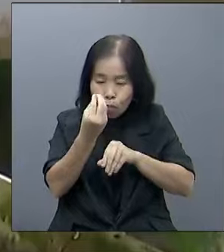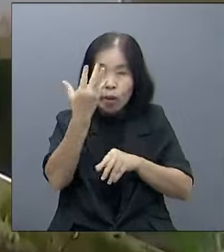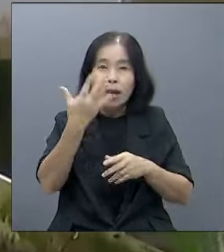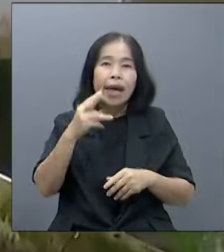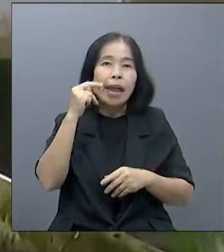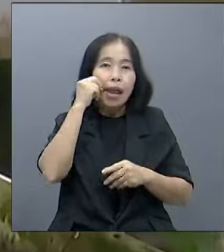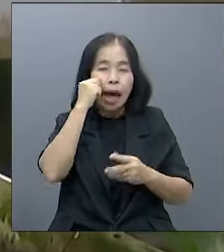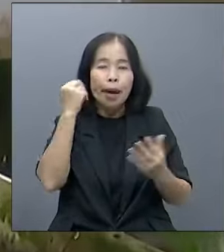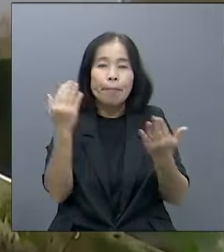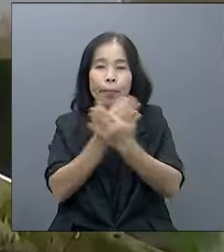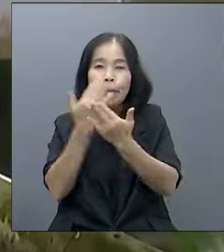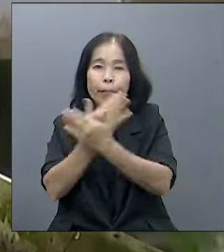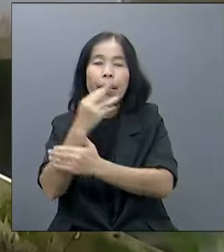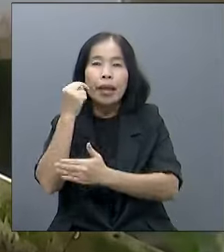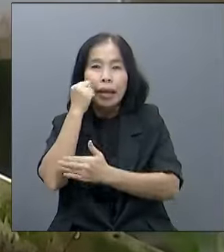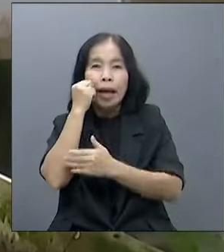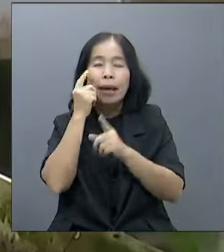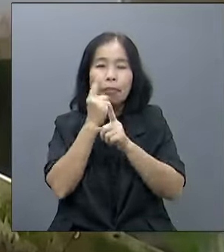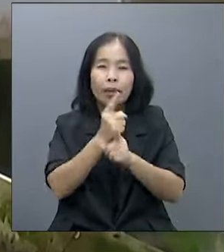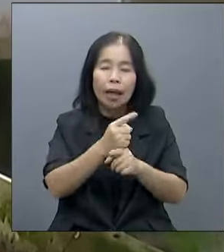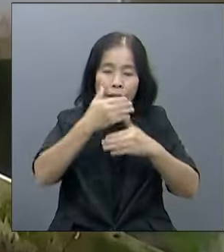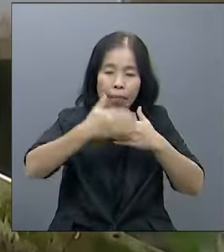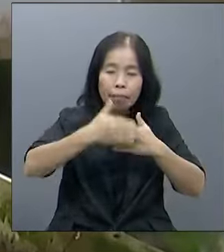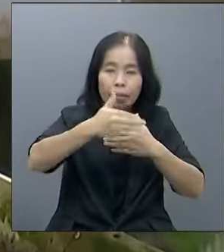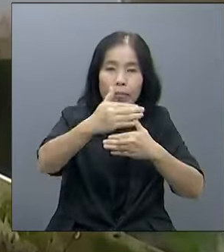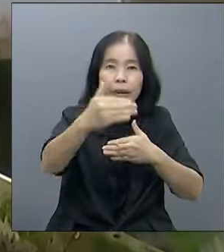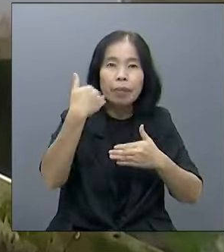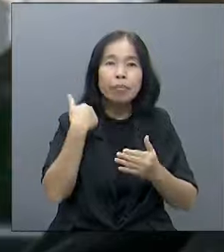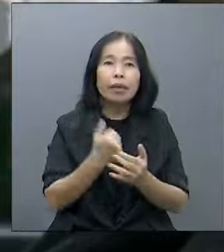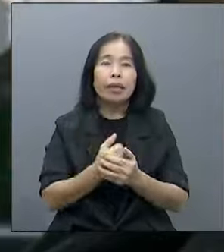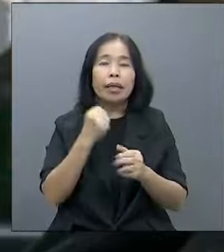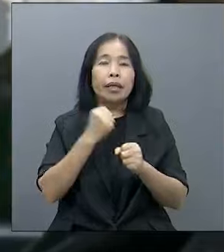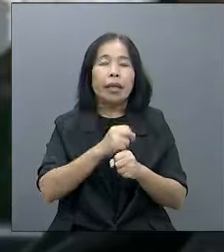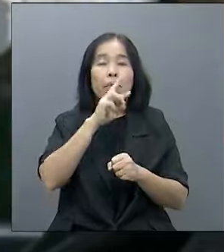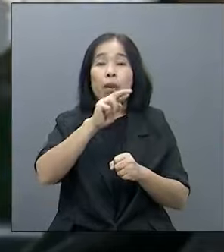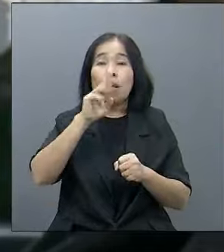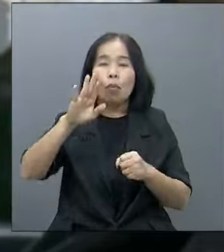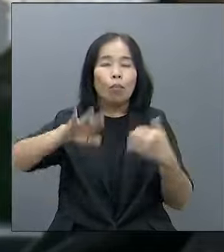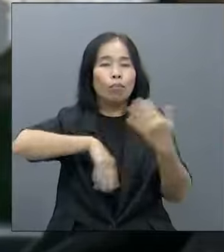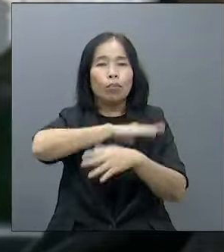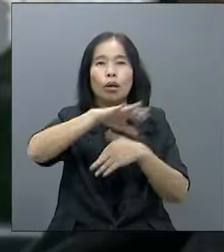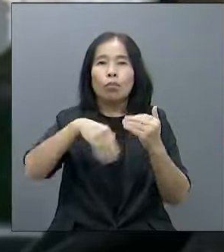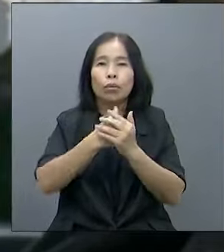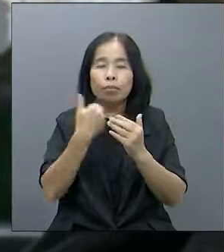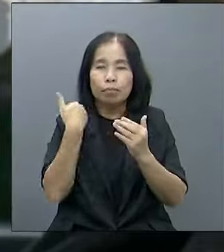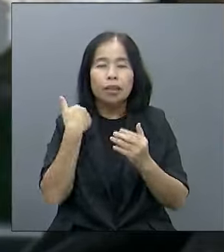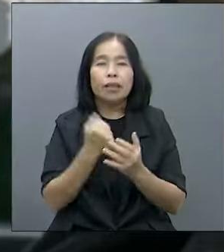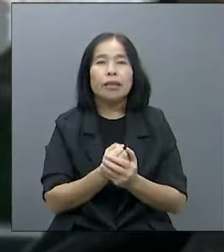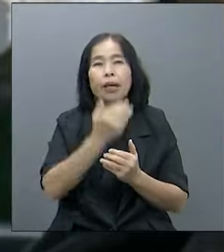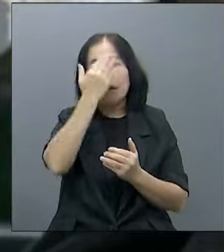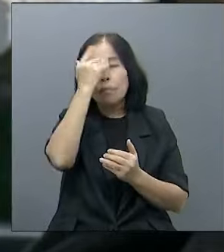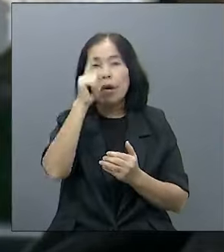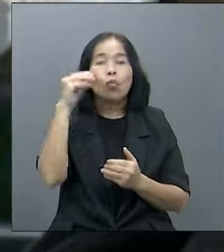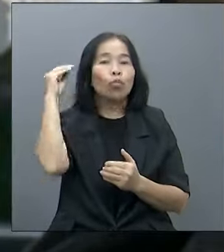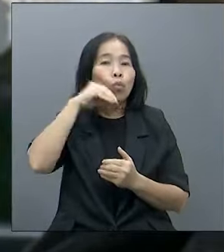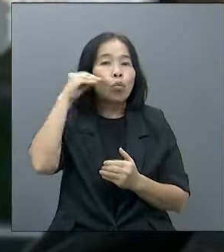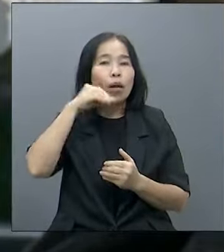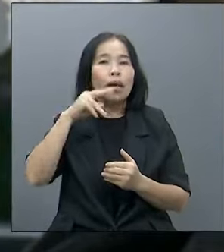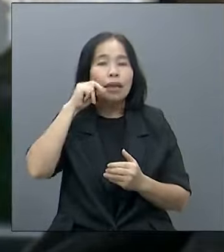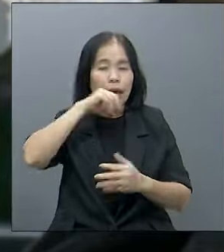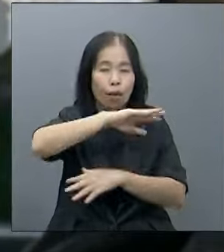นี่ก็ดูตามหน้างานที่นี่ล้างระบบทุก1รอบปลูกล้างเพราะว่าทุกครั้งที่หมดรอบปลู